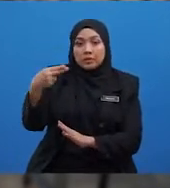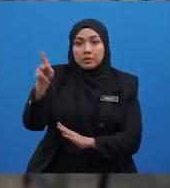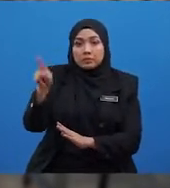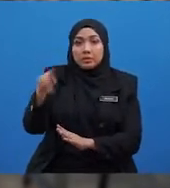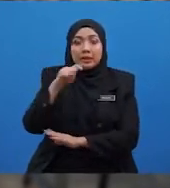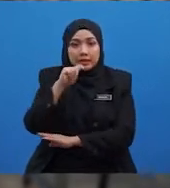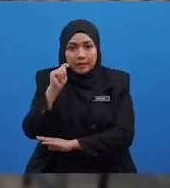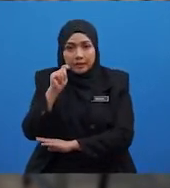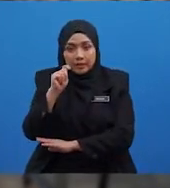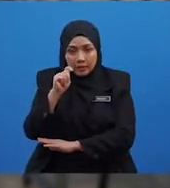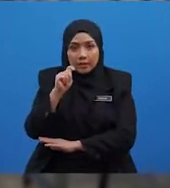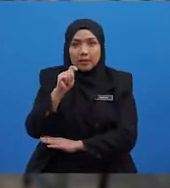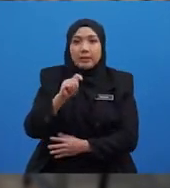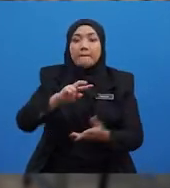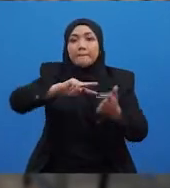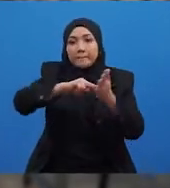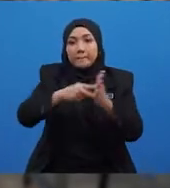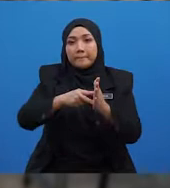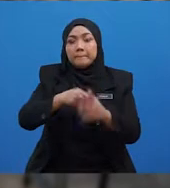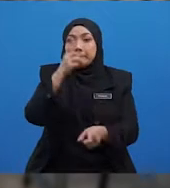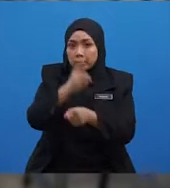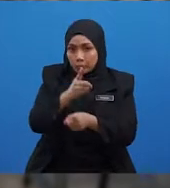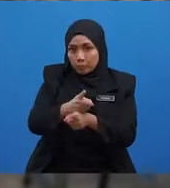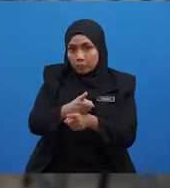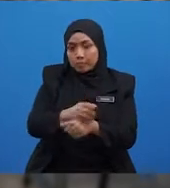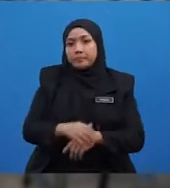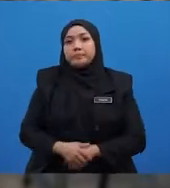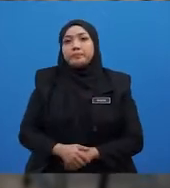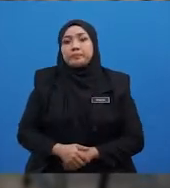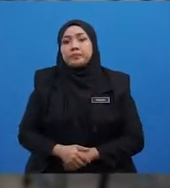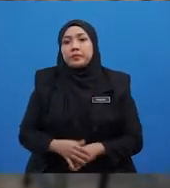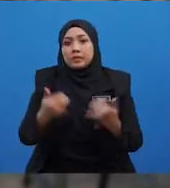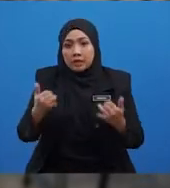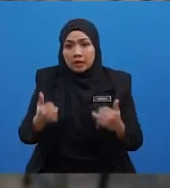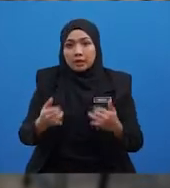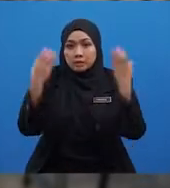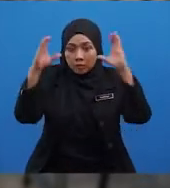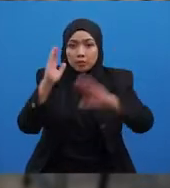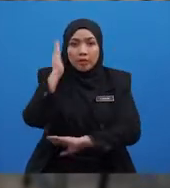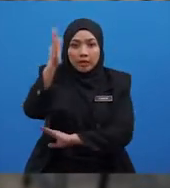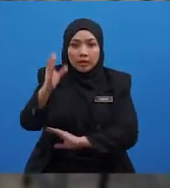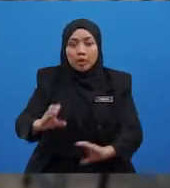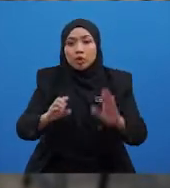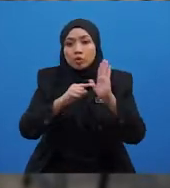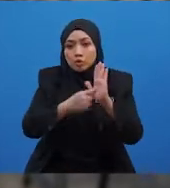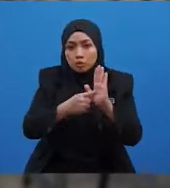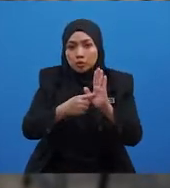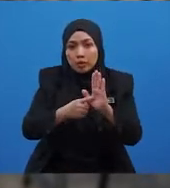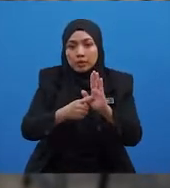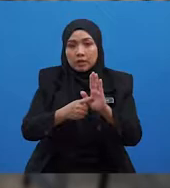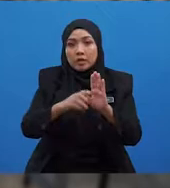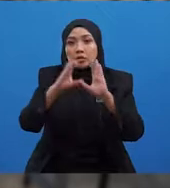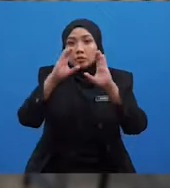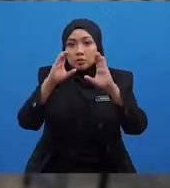Sekarang, cikgu akan menunjukkan cara menggunakan arahan PHP untuk memanggil fail capaian